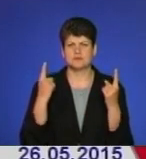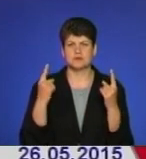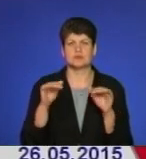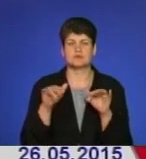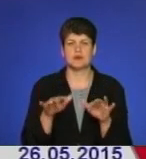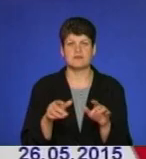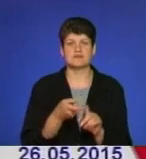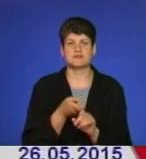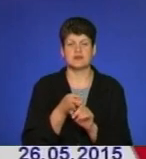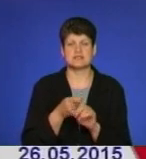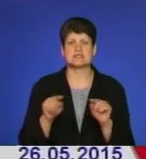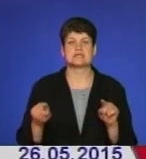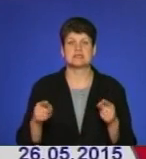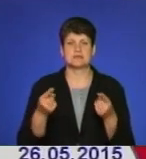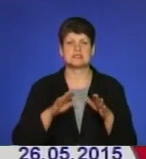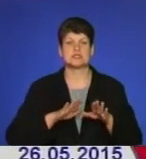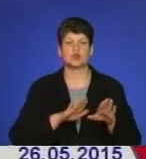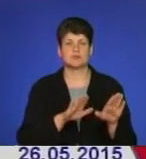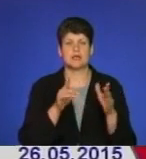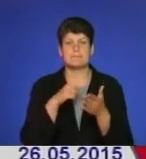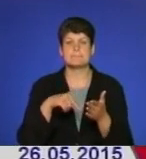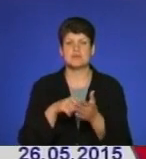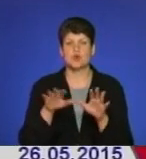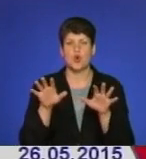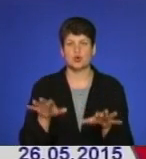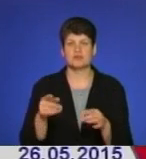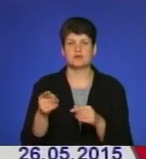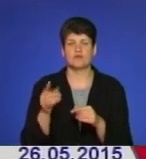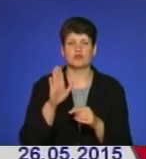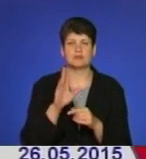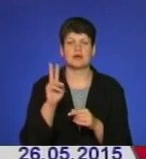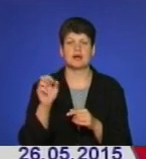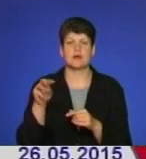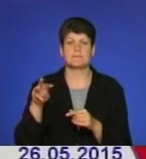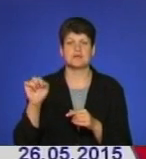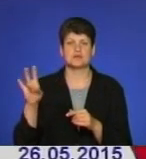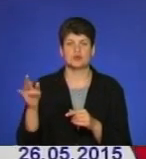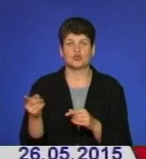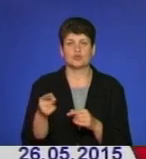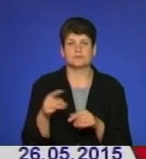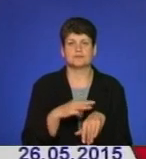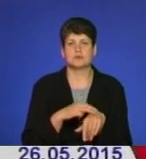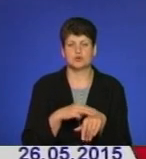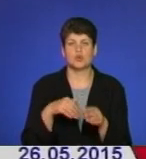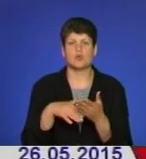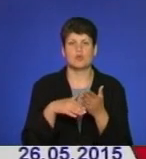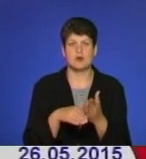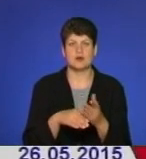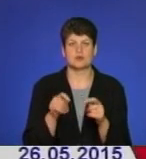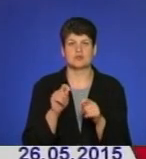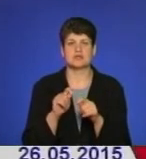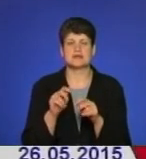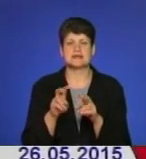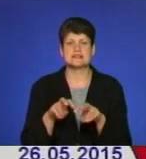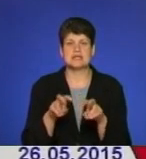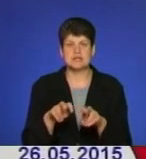справи, пов'язаної із затриманням заступника міського голови Тернополя Володимира Камінського, то тернопільські правоохоронці допомагають слідству.